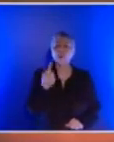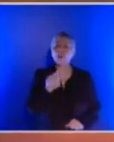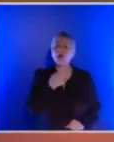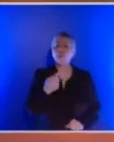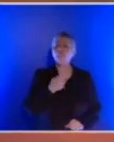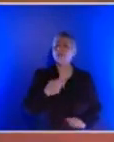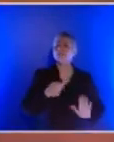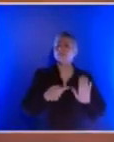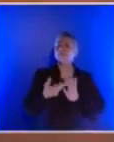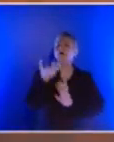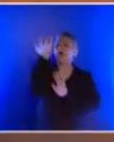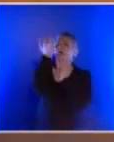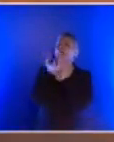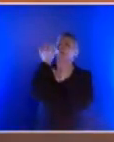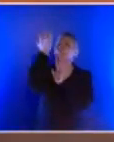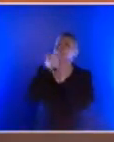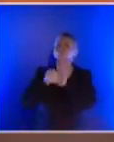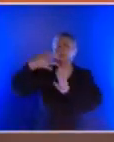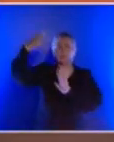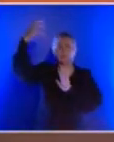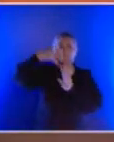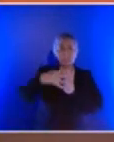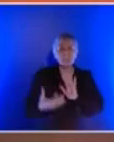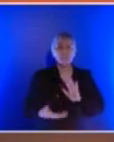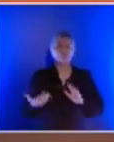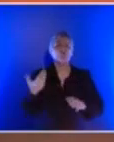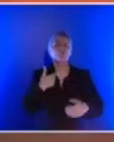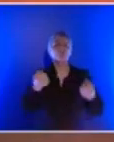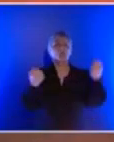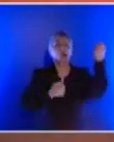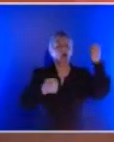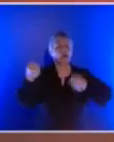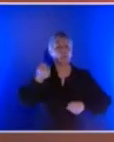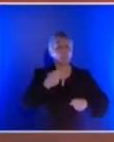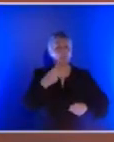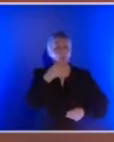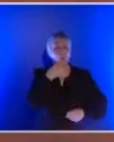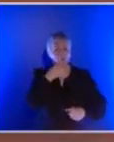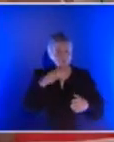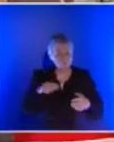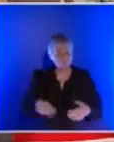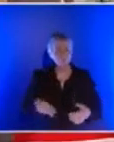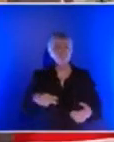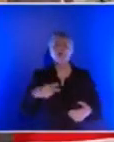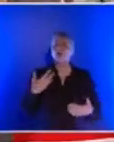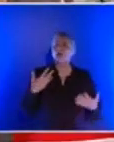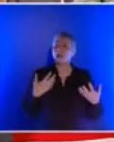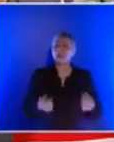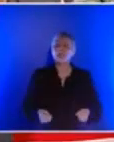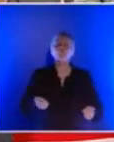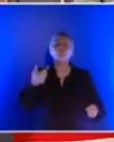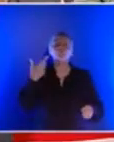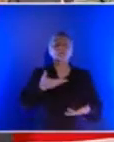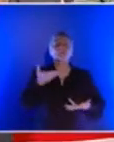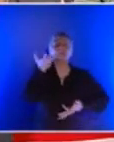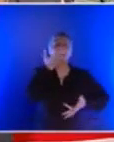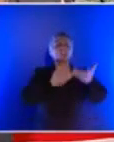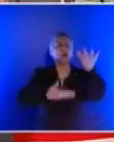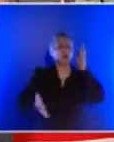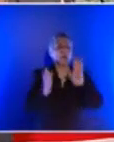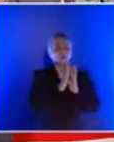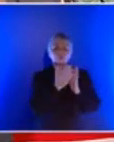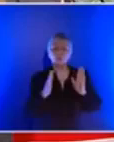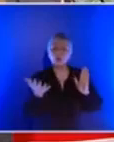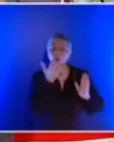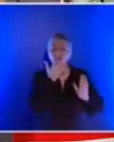στο σπίτι σου, να αγοράσεις ηλεκτρικό αυτοκίνητο, να αλλάξεις την κεντρική θέρμανση, εάν έχεις ευκατάστατα